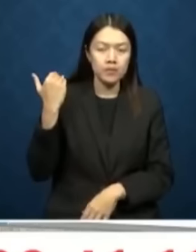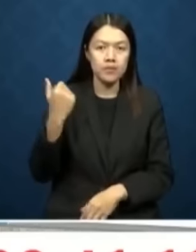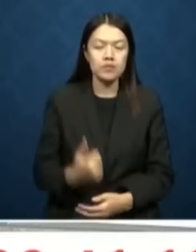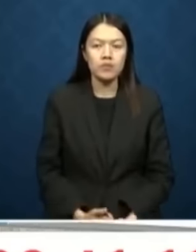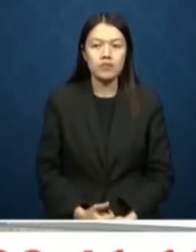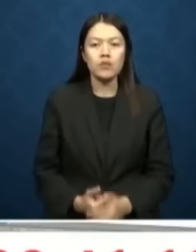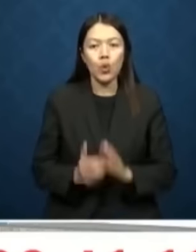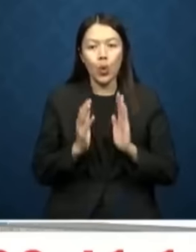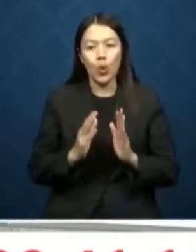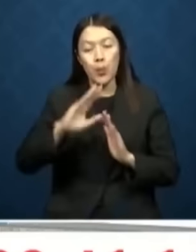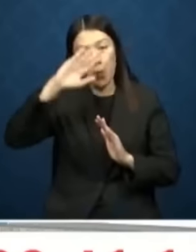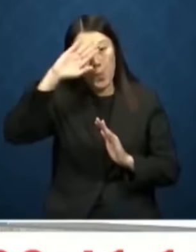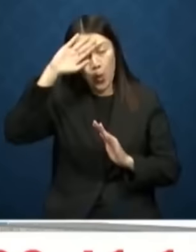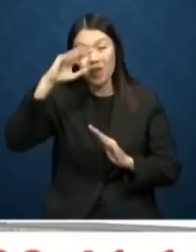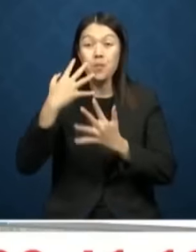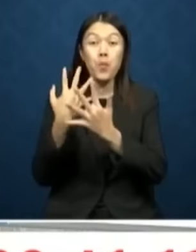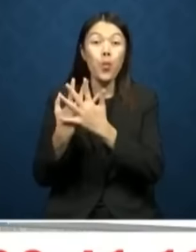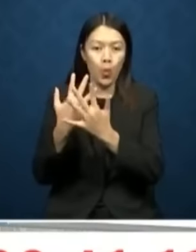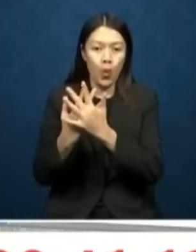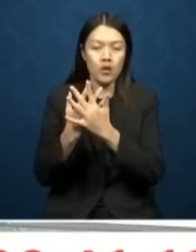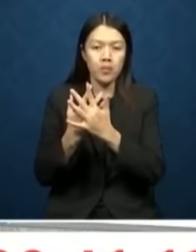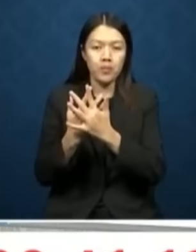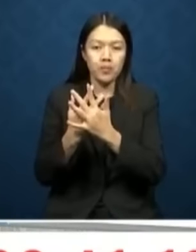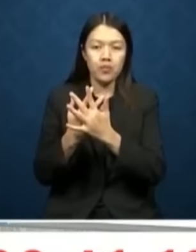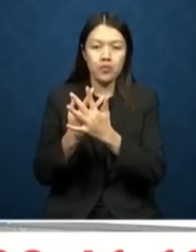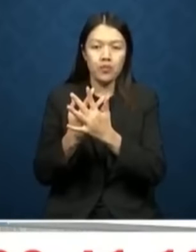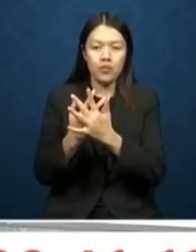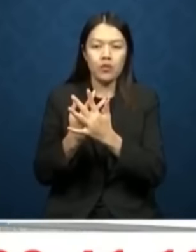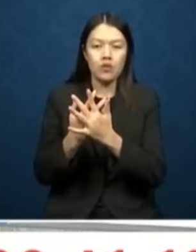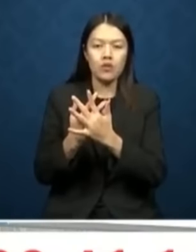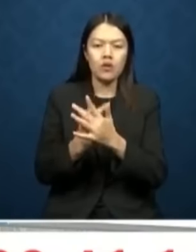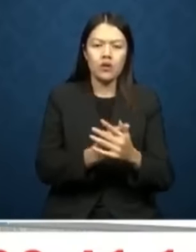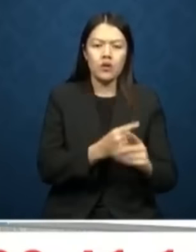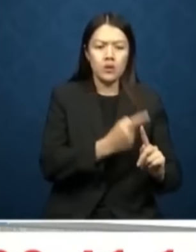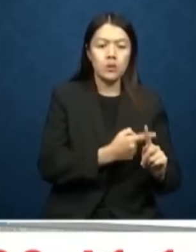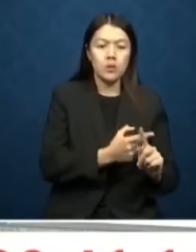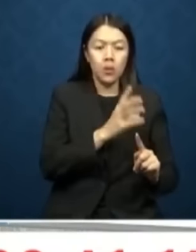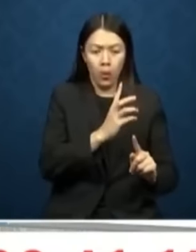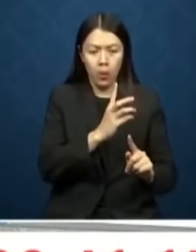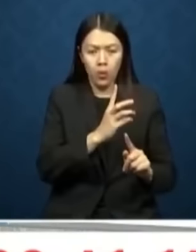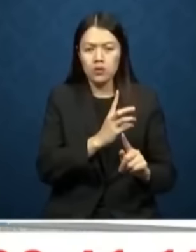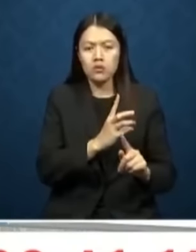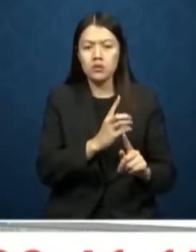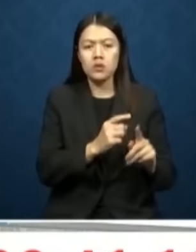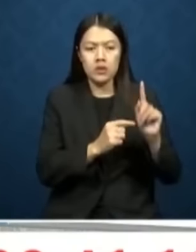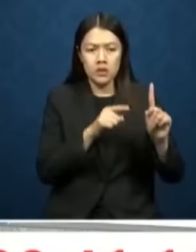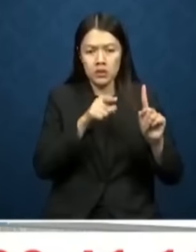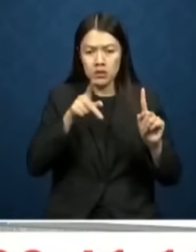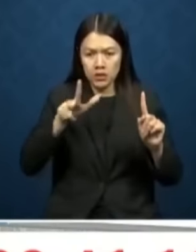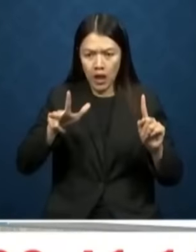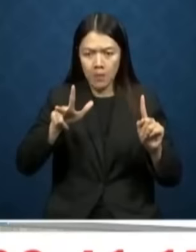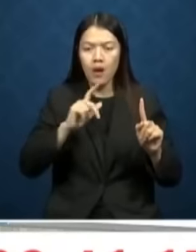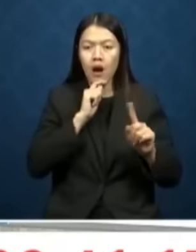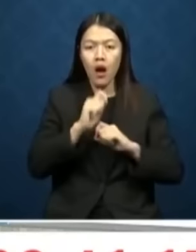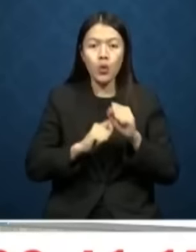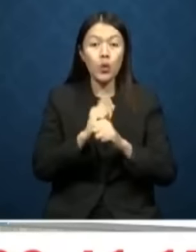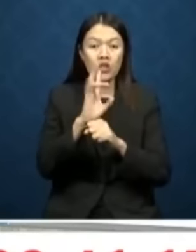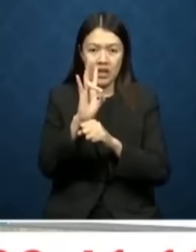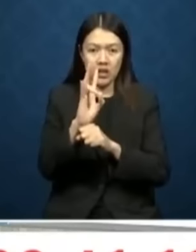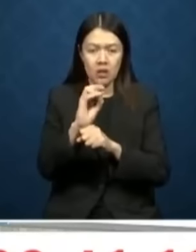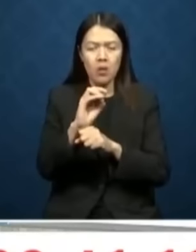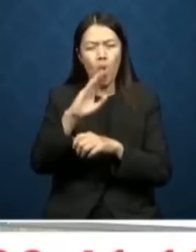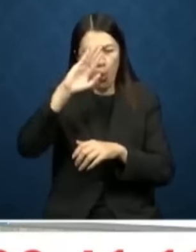ผู้ป่วยนักโทษที่จะได้รับการพักโทษต้องรับโทษมาไม่น้อยกว่า6เดือนหรือ1ใน3อย่างใดมากกว่ากันอายุ70และต้